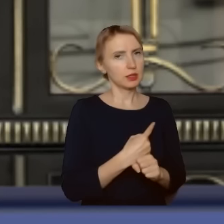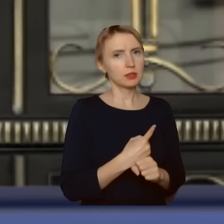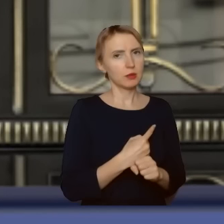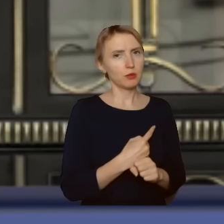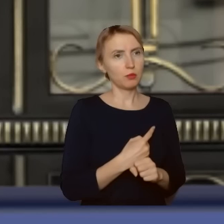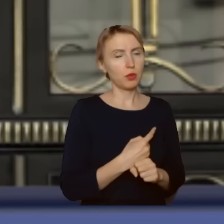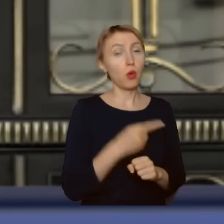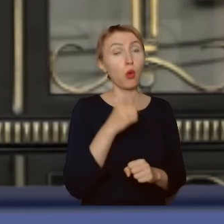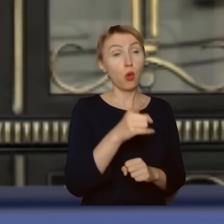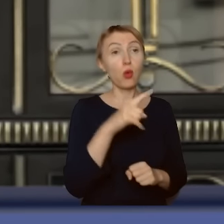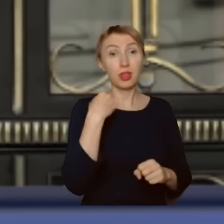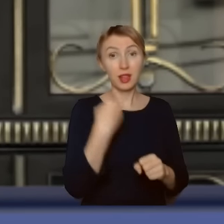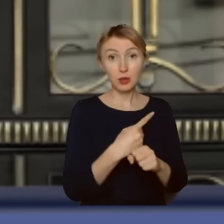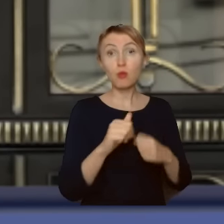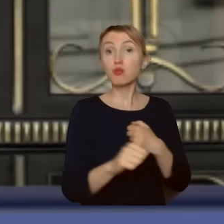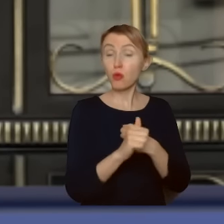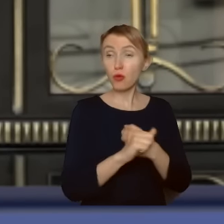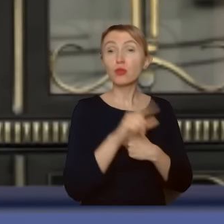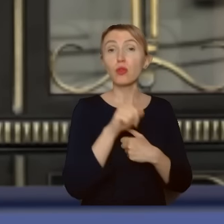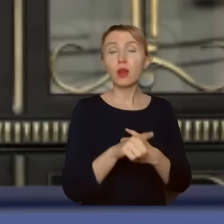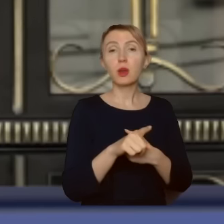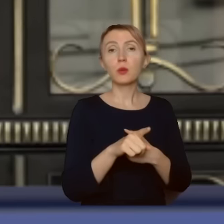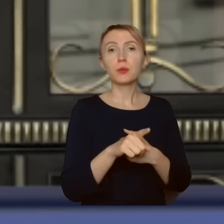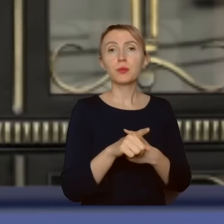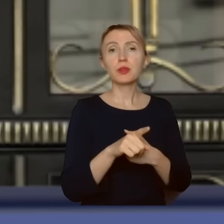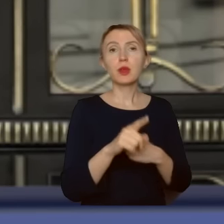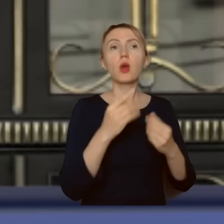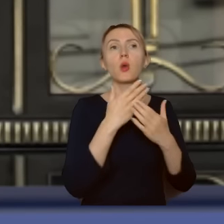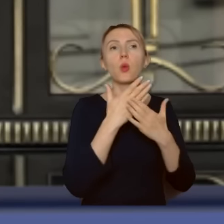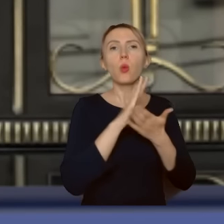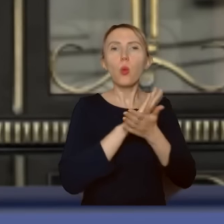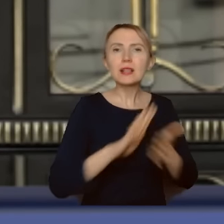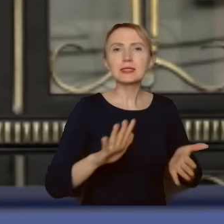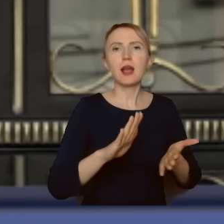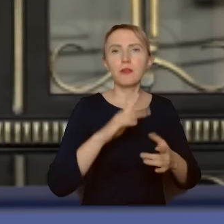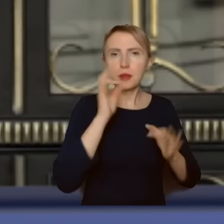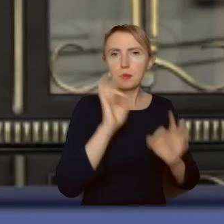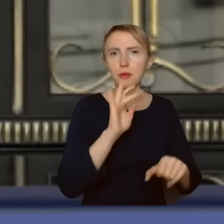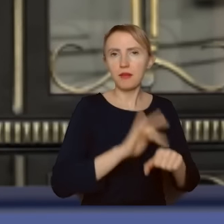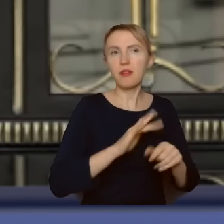przez niego decyzji determinowało ułaskawienie, skuteczne ułaskawienie